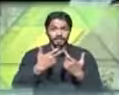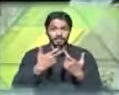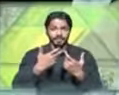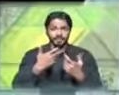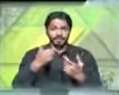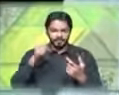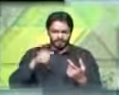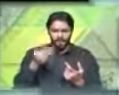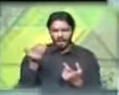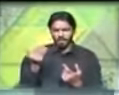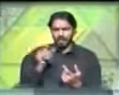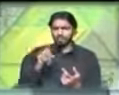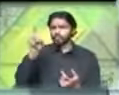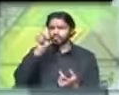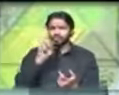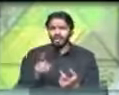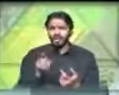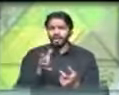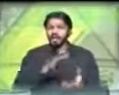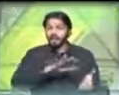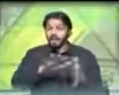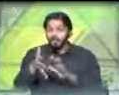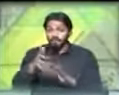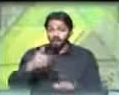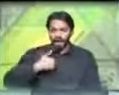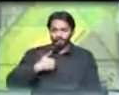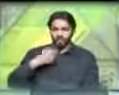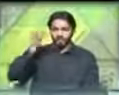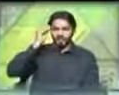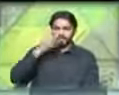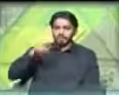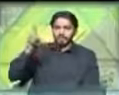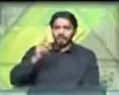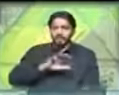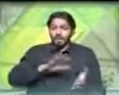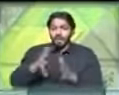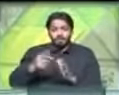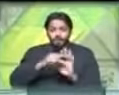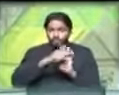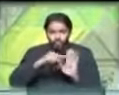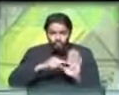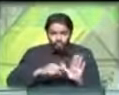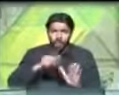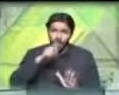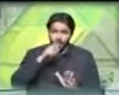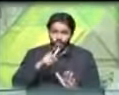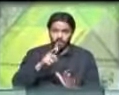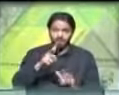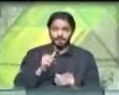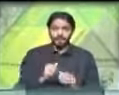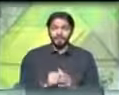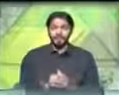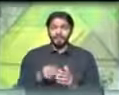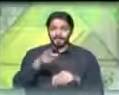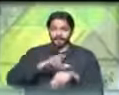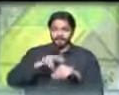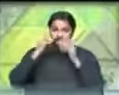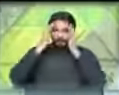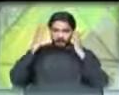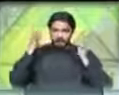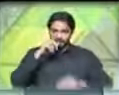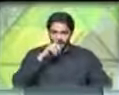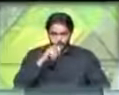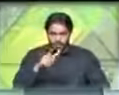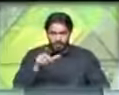على سؤالك كيف نحقق الفهم الصحيح. تمام. يقول: وصحة